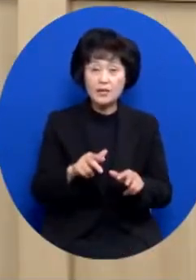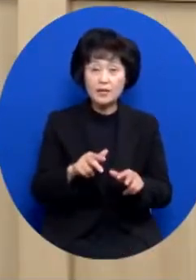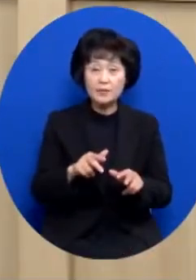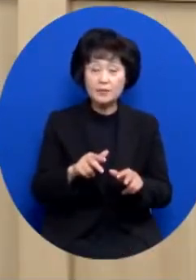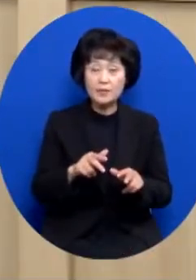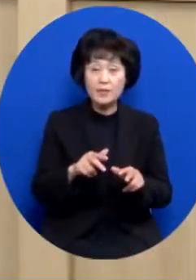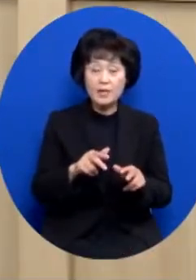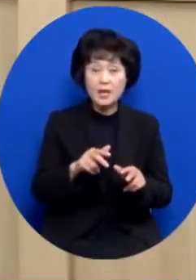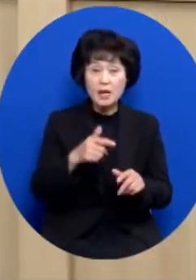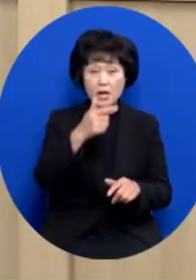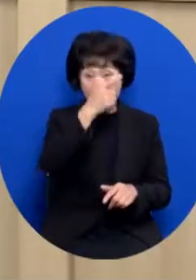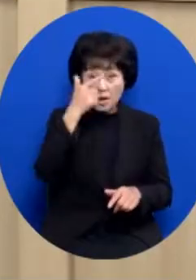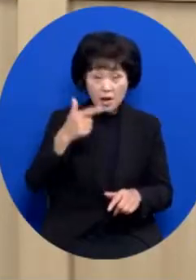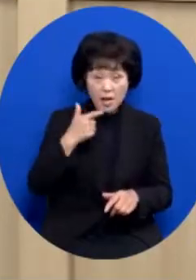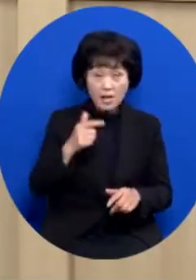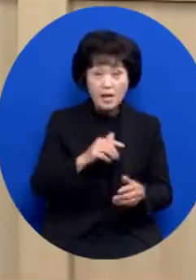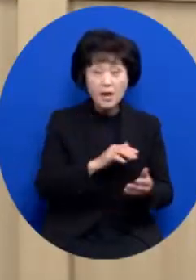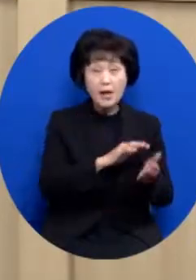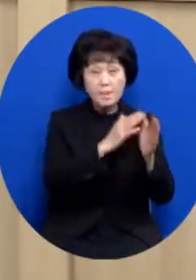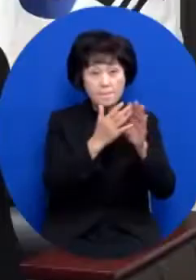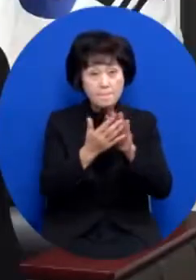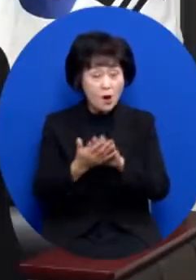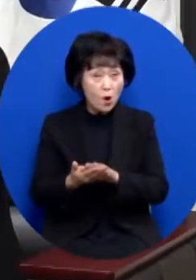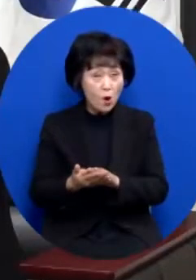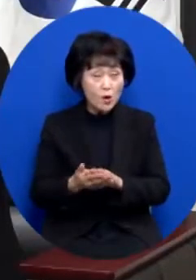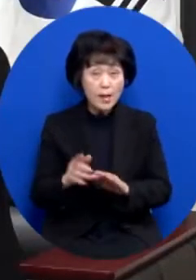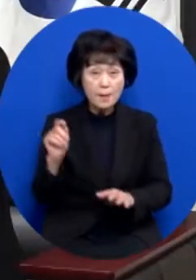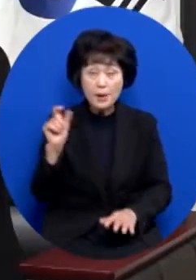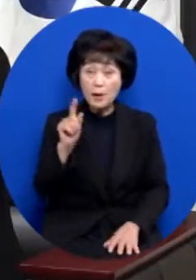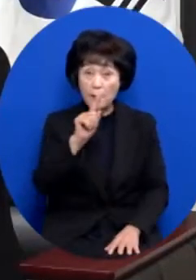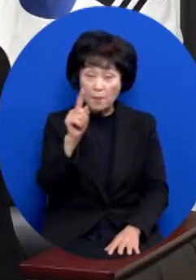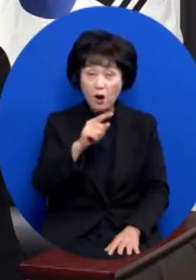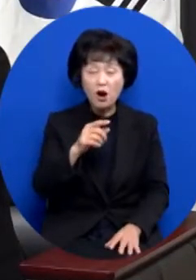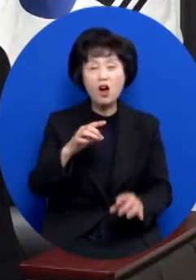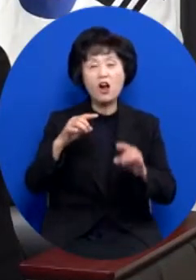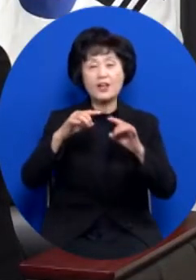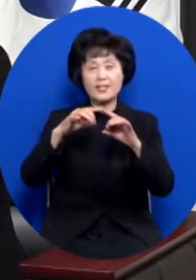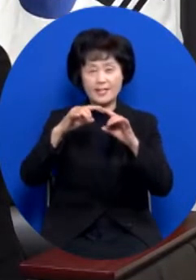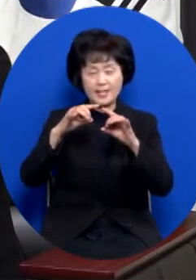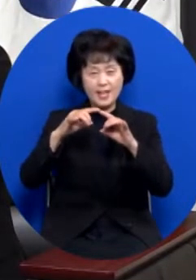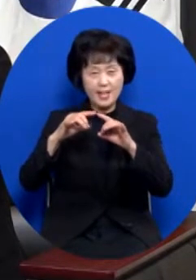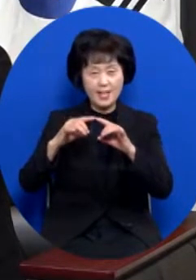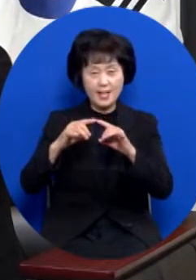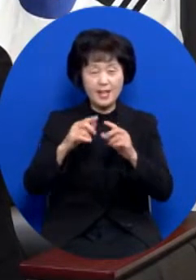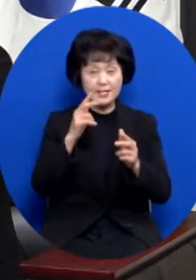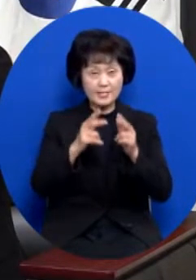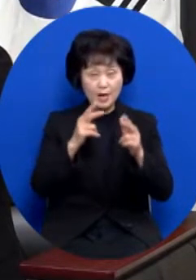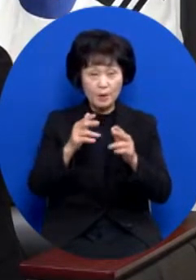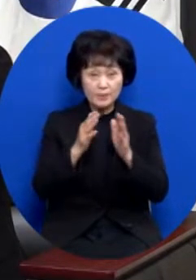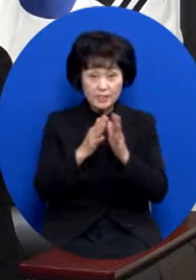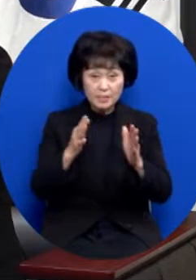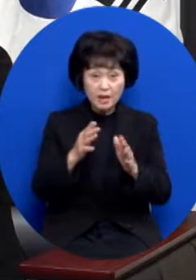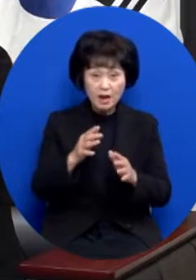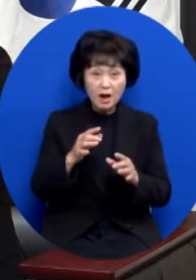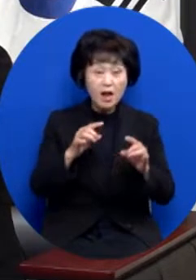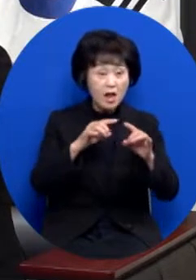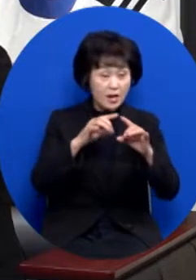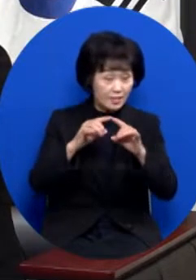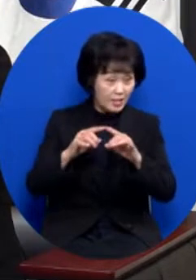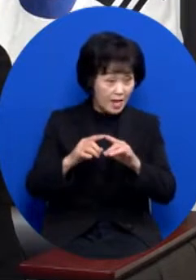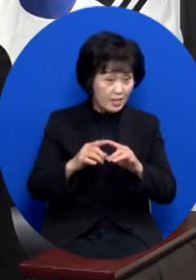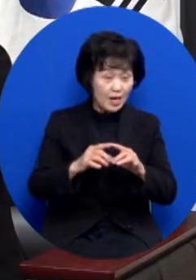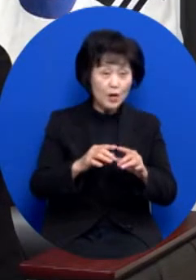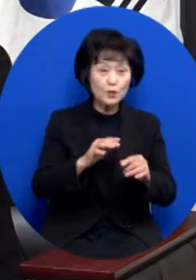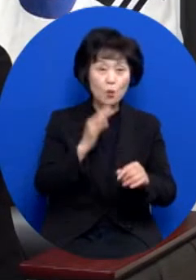인터넷 혁명들이 이제서 일어나고 있습니다네 어딜 가나 인터넷이 특히 대도시를 주변으로 인터넷이 굉장히 잘